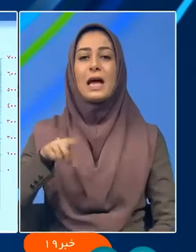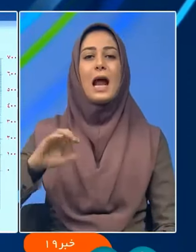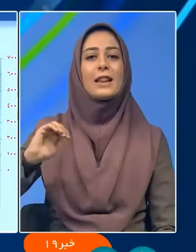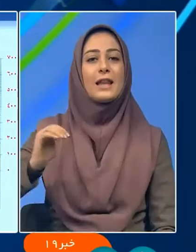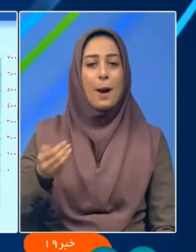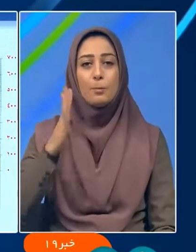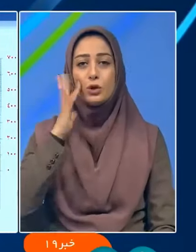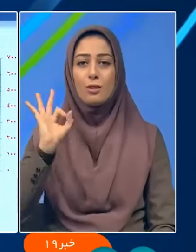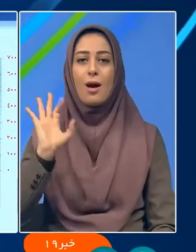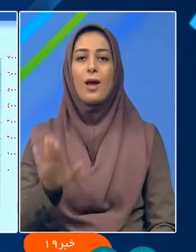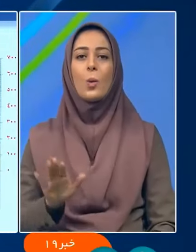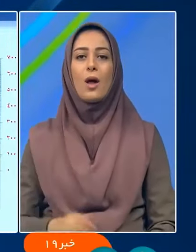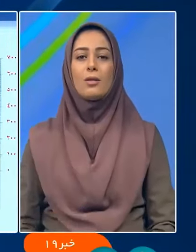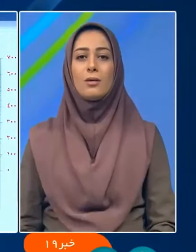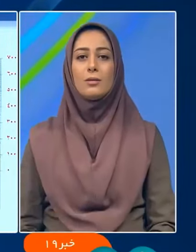خواهد داشت.